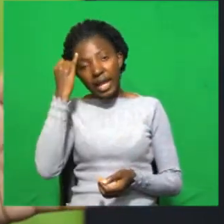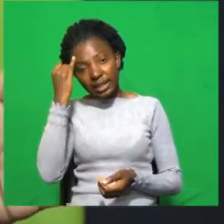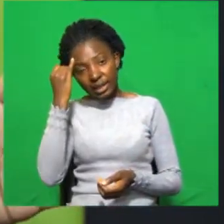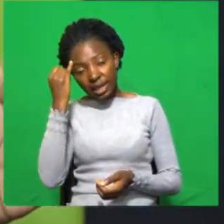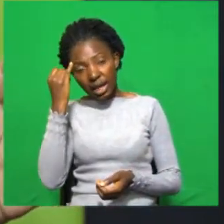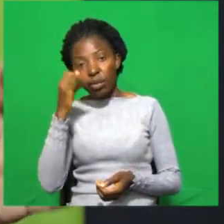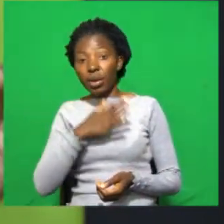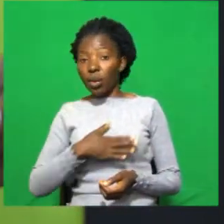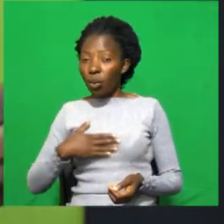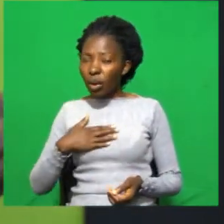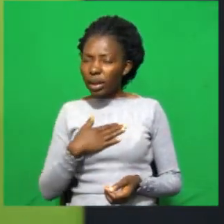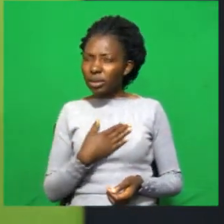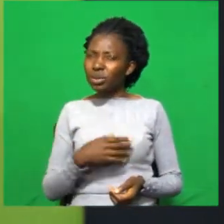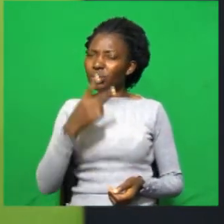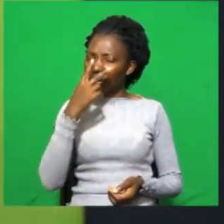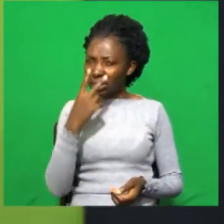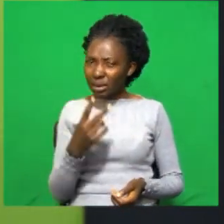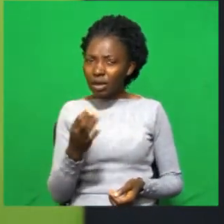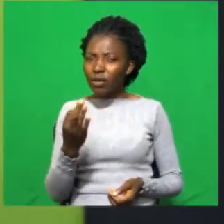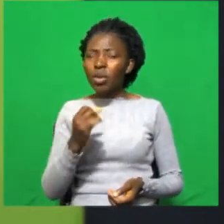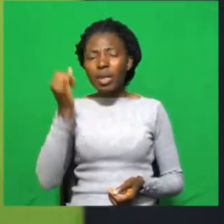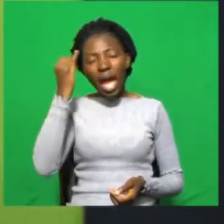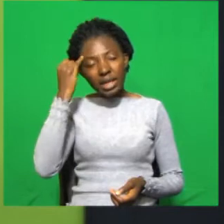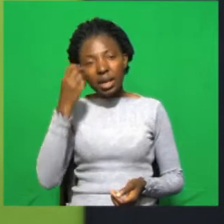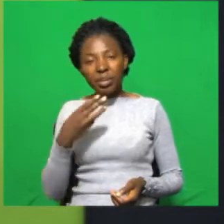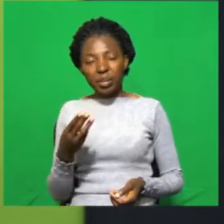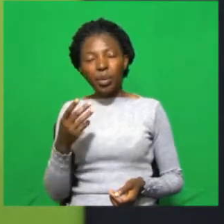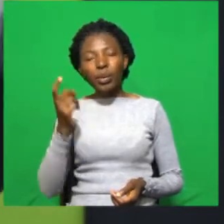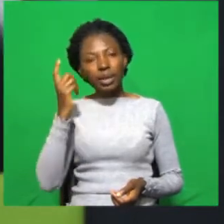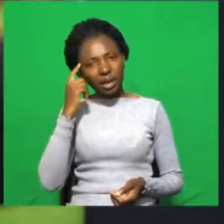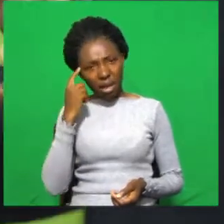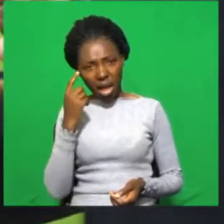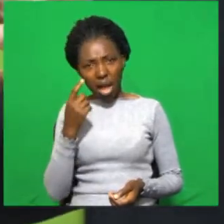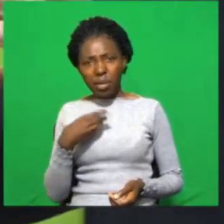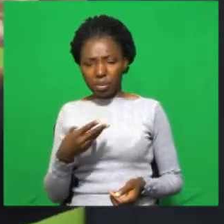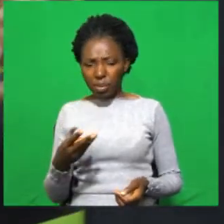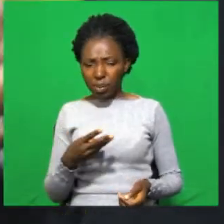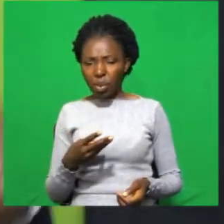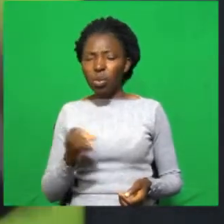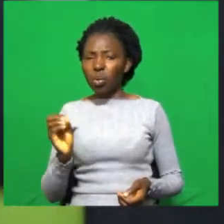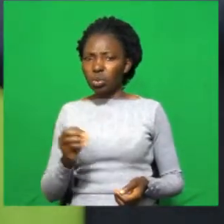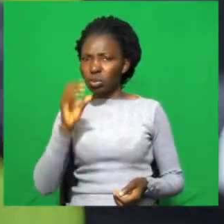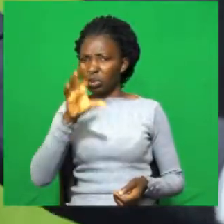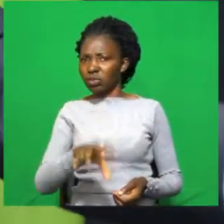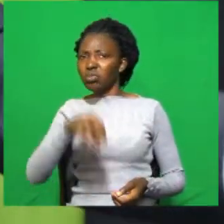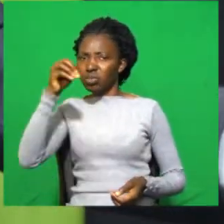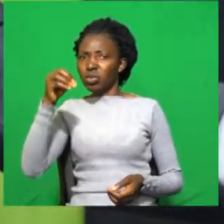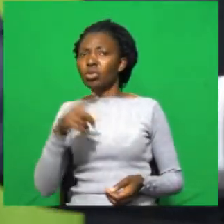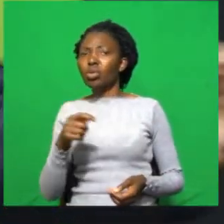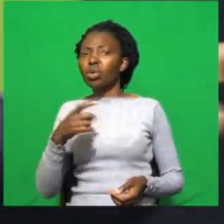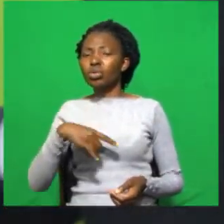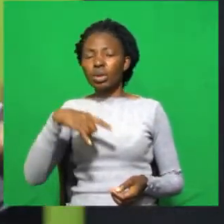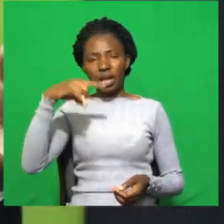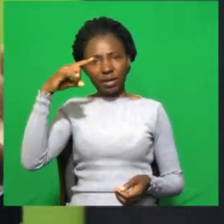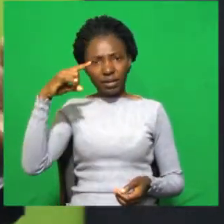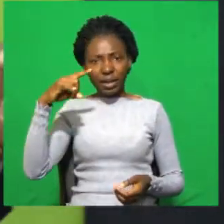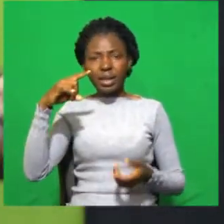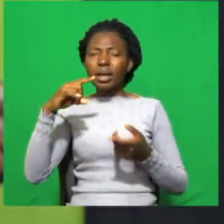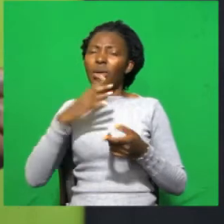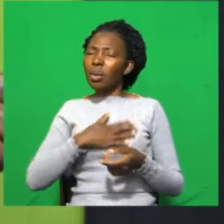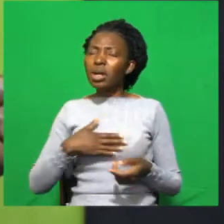mainzwa here toda kuti papfungwa dzine vanhu dzekuti vane makunga avakanzwa kuti kuna andikristu nenyaya